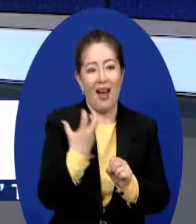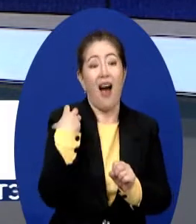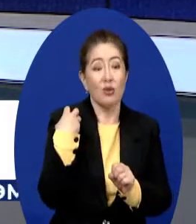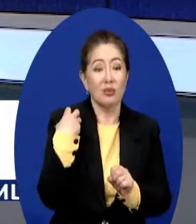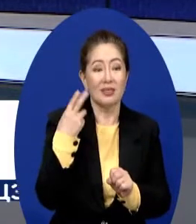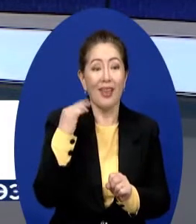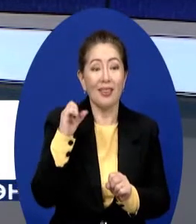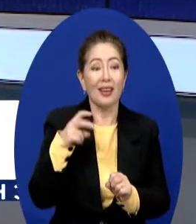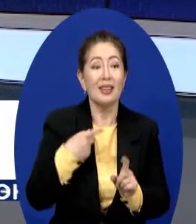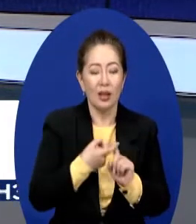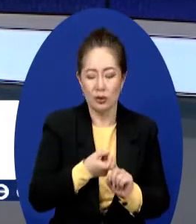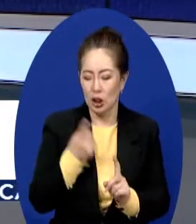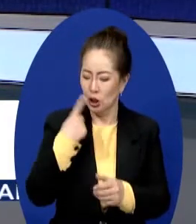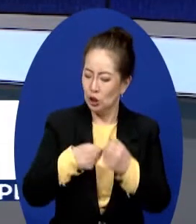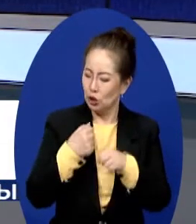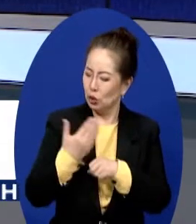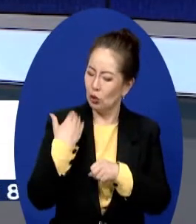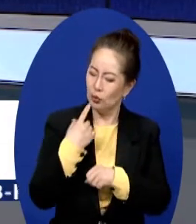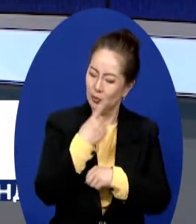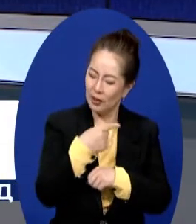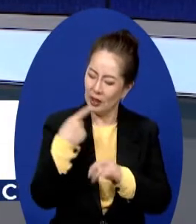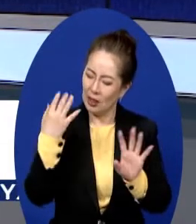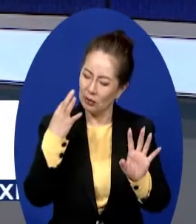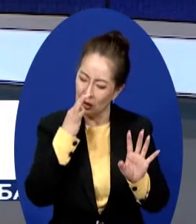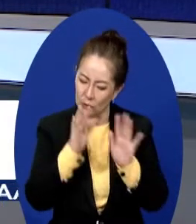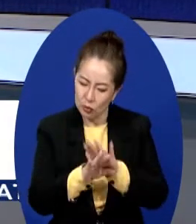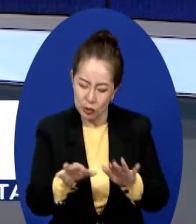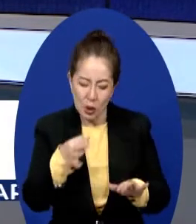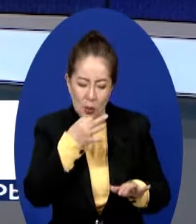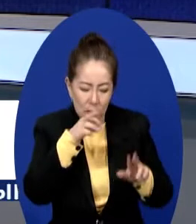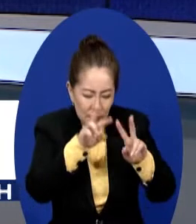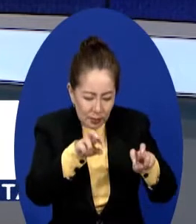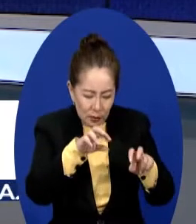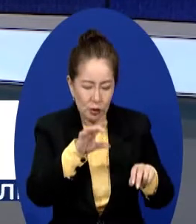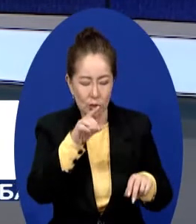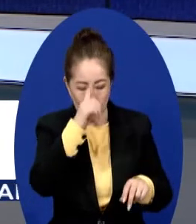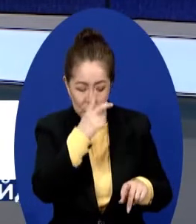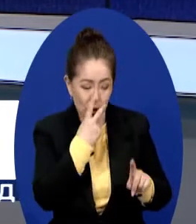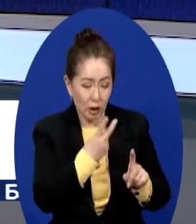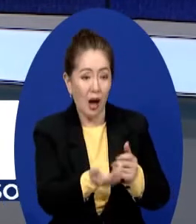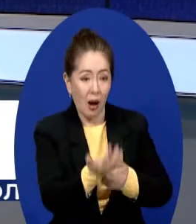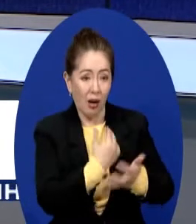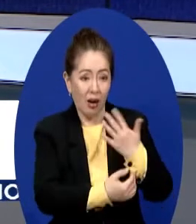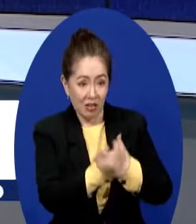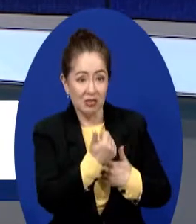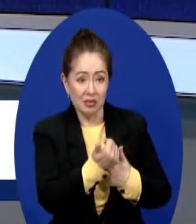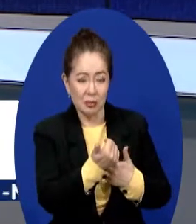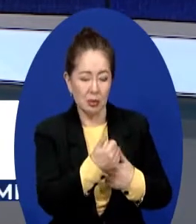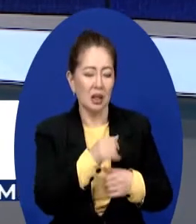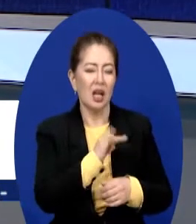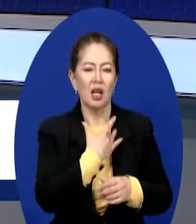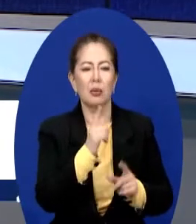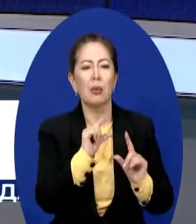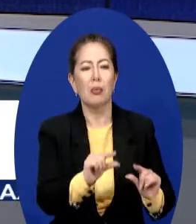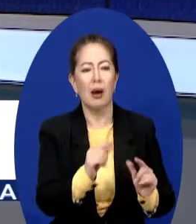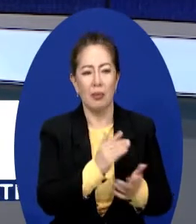жилүүдэд 18 хүртэлх насны иргэдийг урьдчилан сэргийлэх үзлэг онцлогонд хамруулж байсан боловч за идэвх нь хангалтгүй байсан гэдэг асуудлыг салбарын